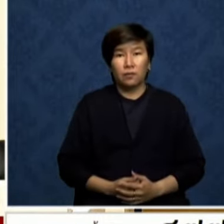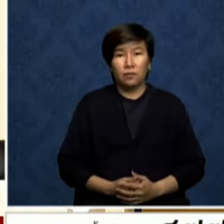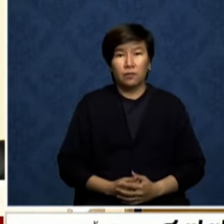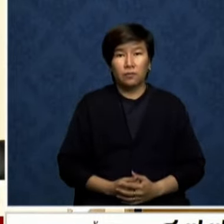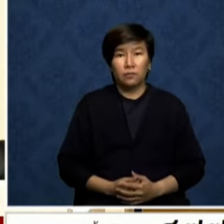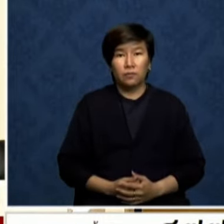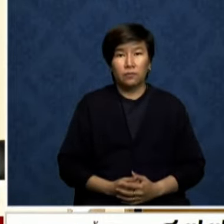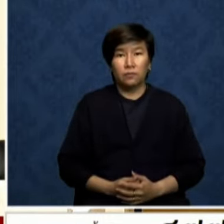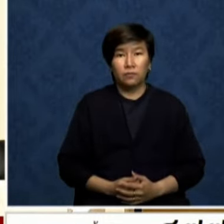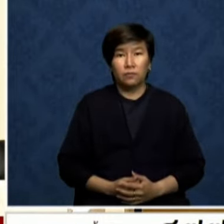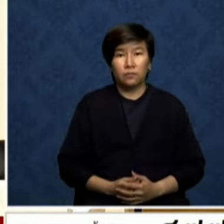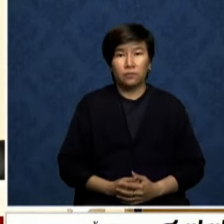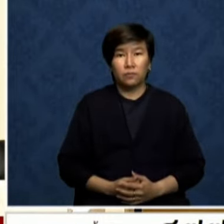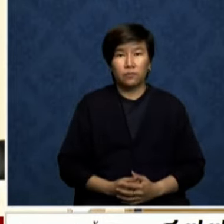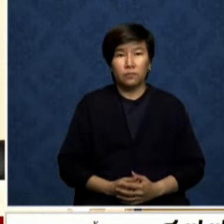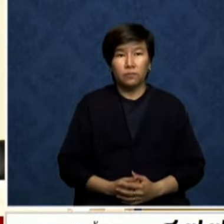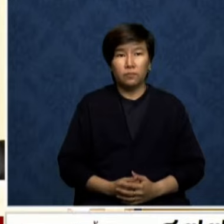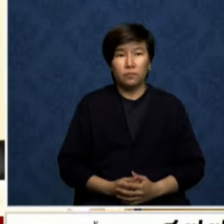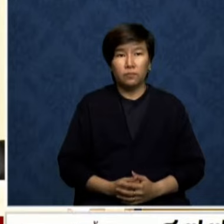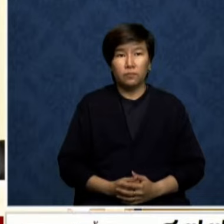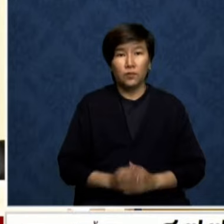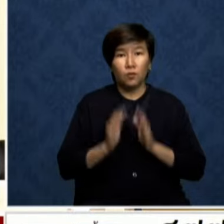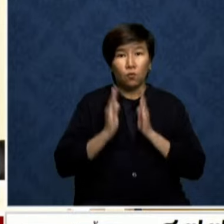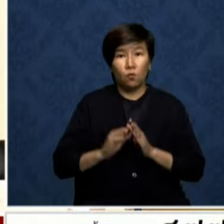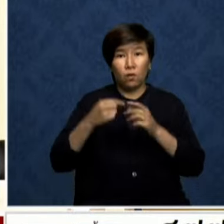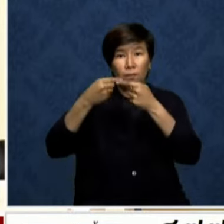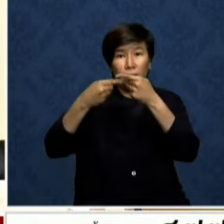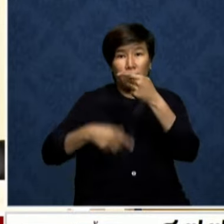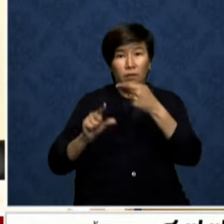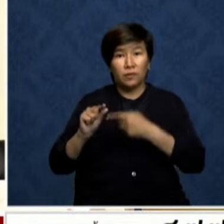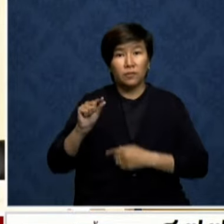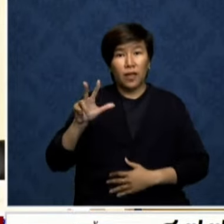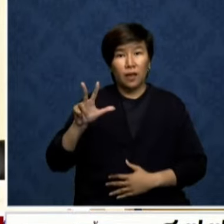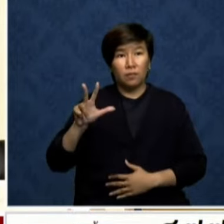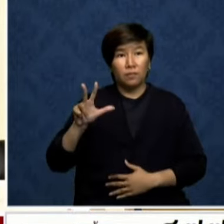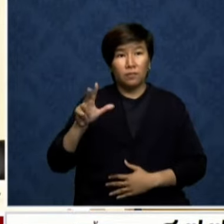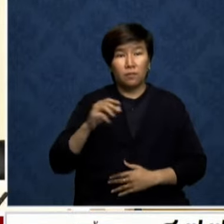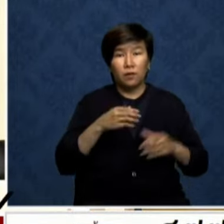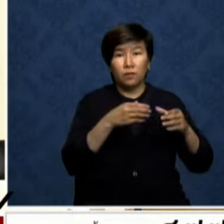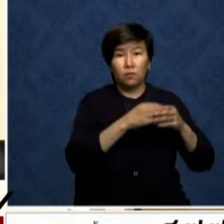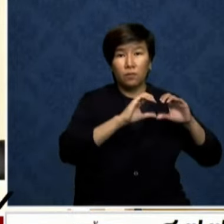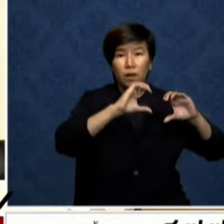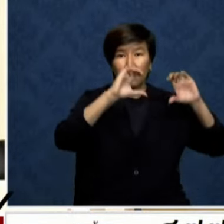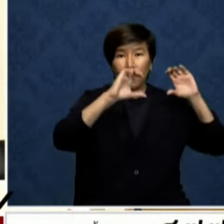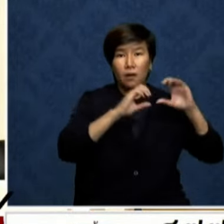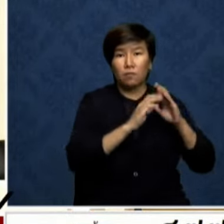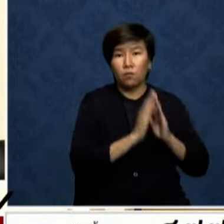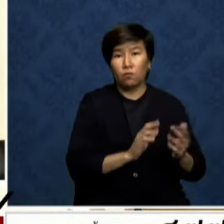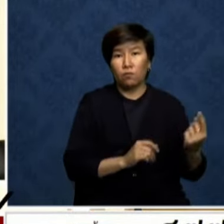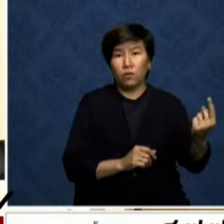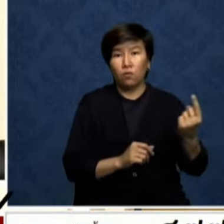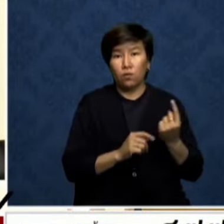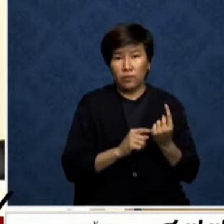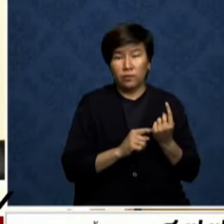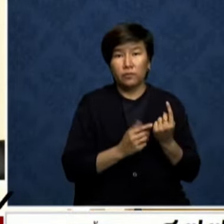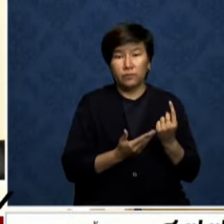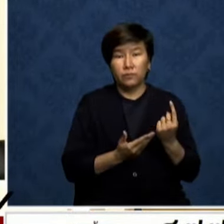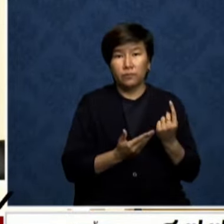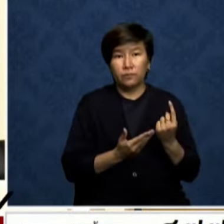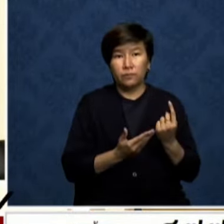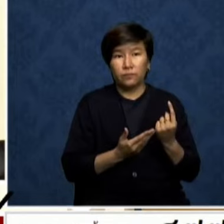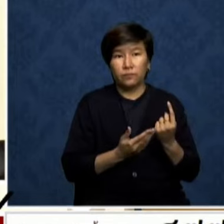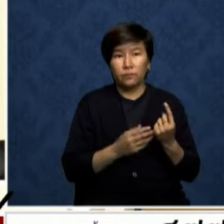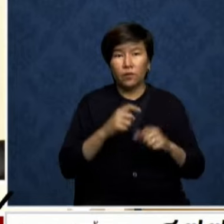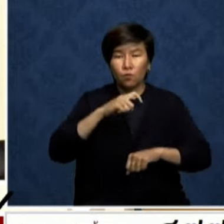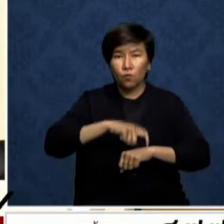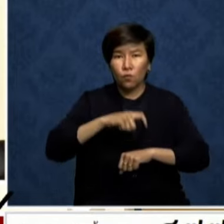มีอยู่ 23 ท่านนะครััี้ทางรัฐบาลก็มีอยู่ท่านหนึ่งก็ขอให้